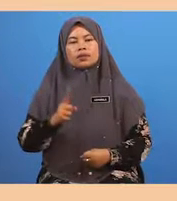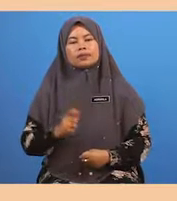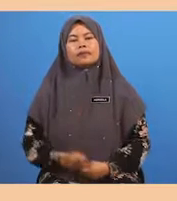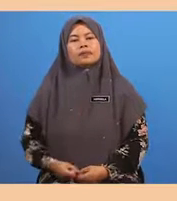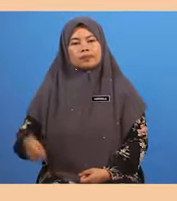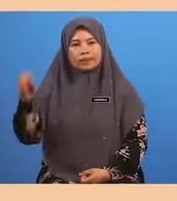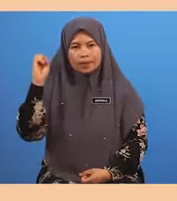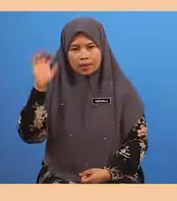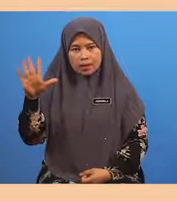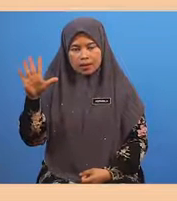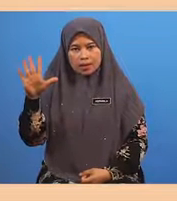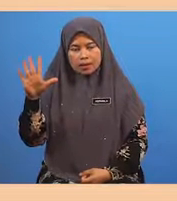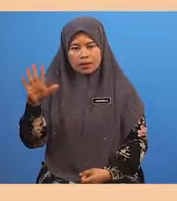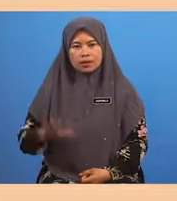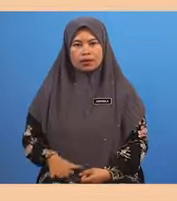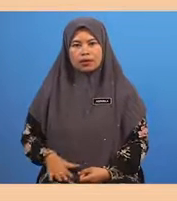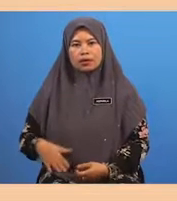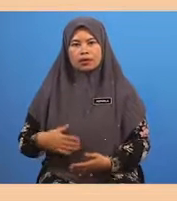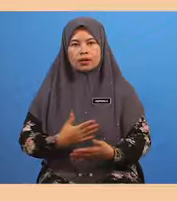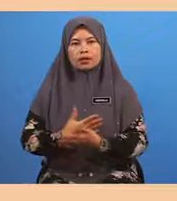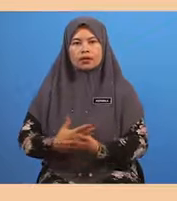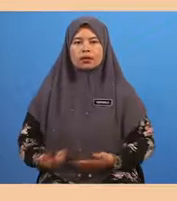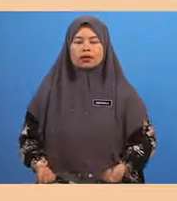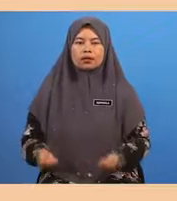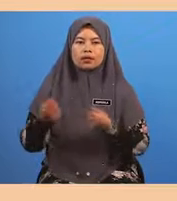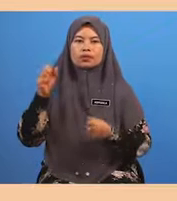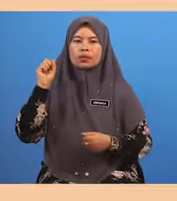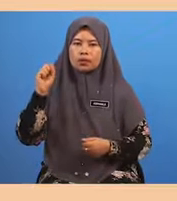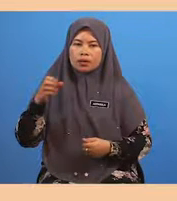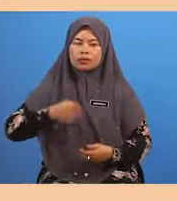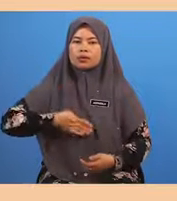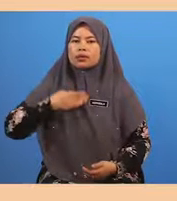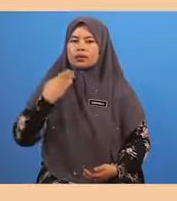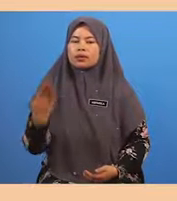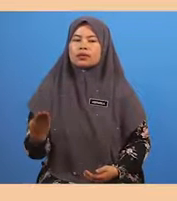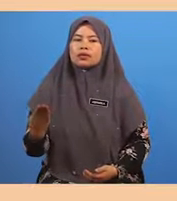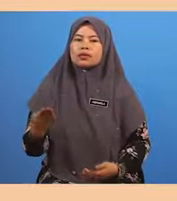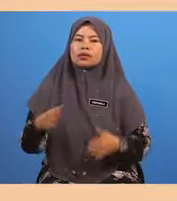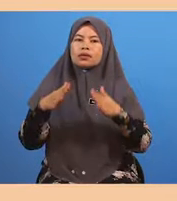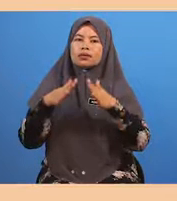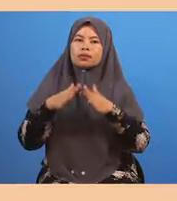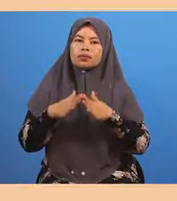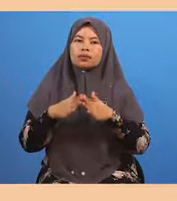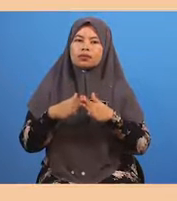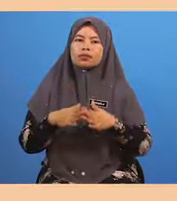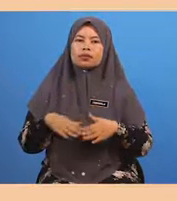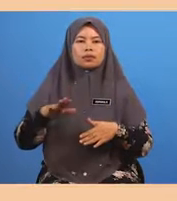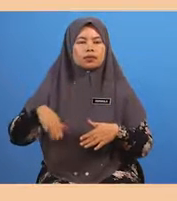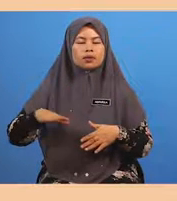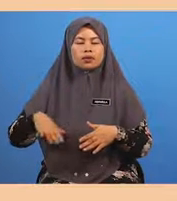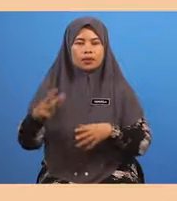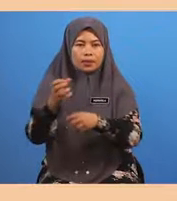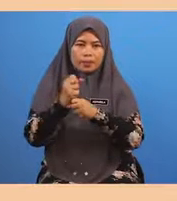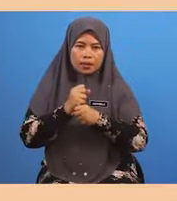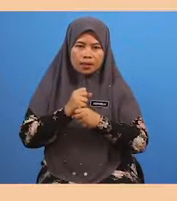hikmah kelima, anak angkat mampu membahagiakan rumah tangga bagi mereka yang tidak dikurniakan zuriat.